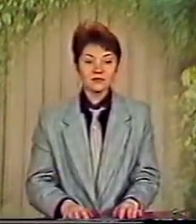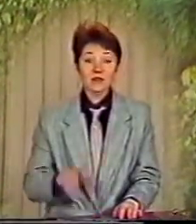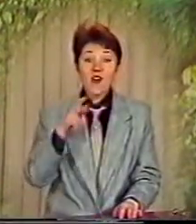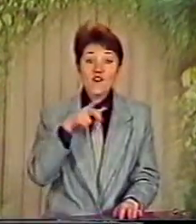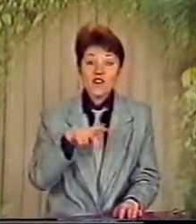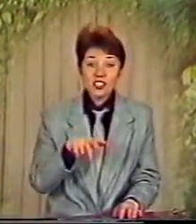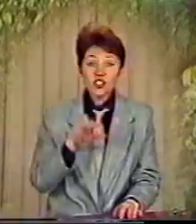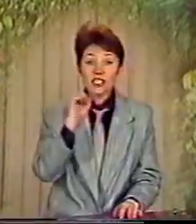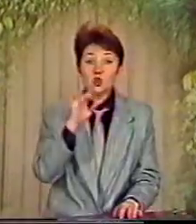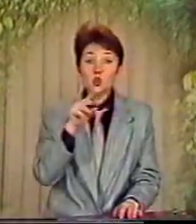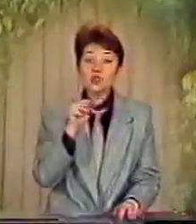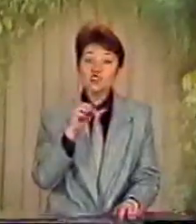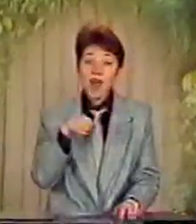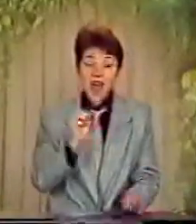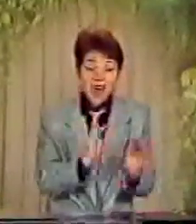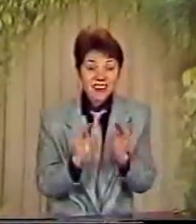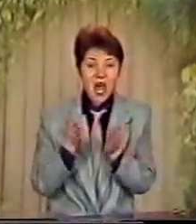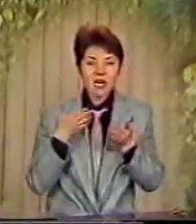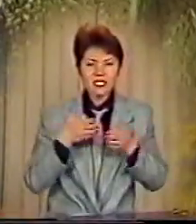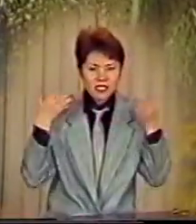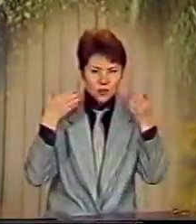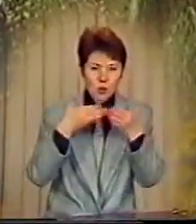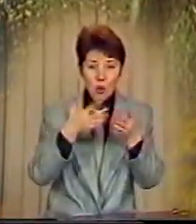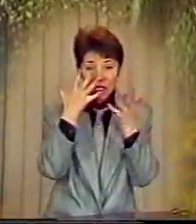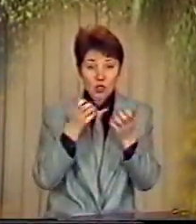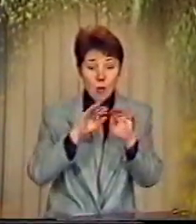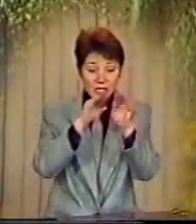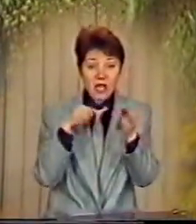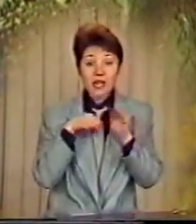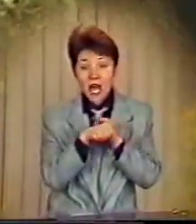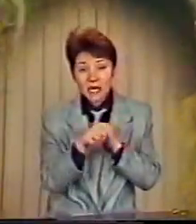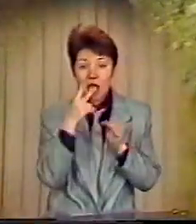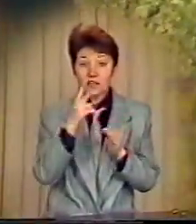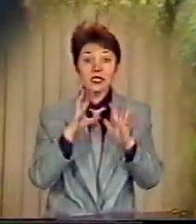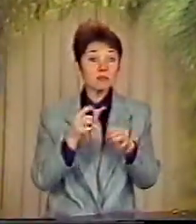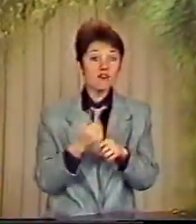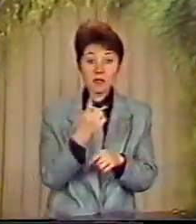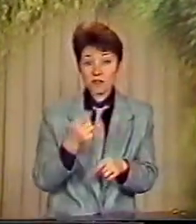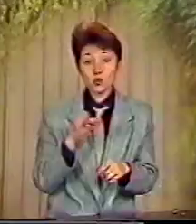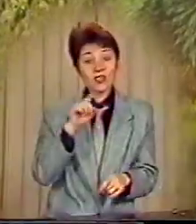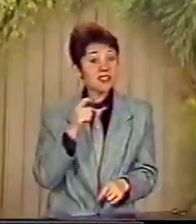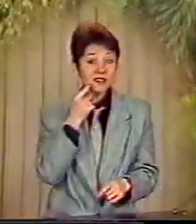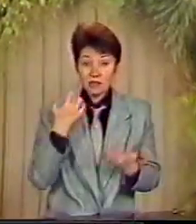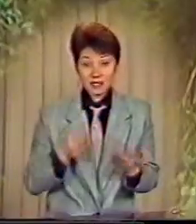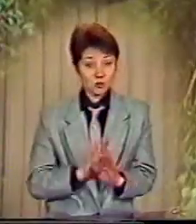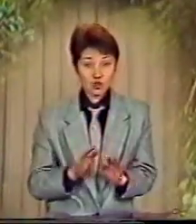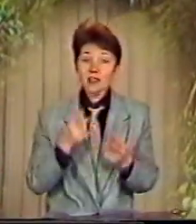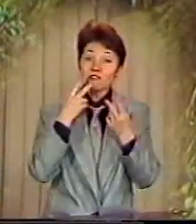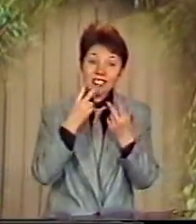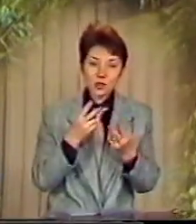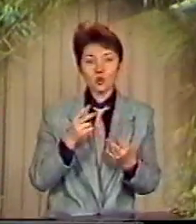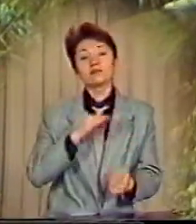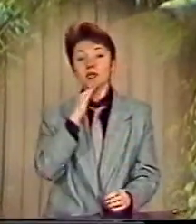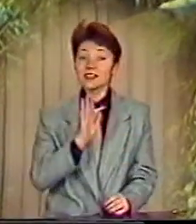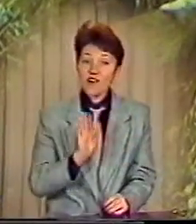Вышли из норок и сурчата. Они родились в глубокой темной норе и видят мир впервые, но это их нисколько не смущает. Взглянули и